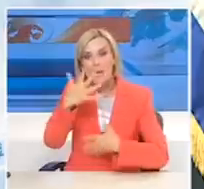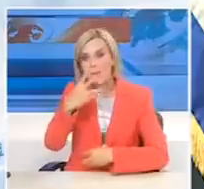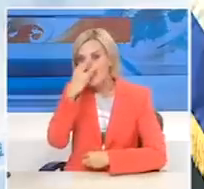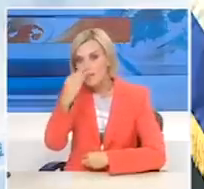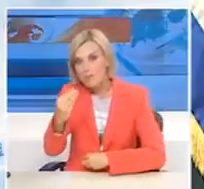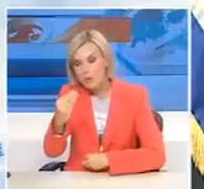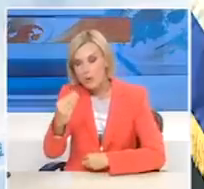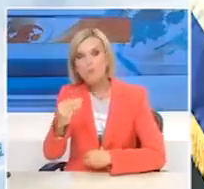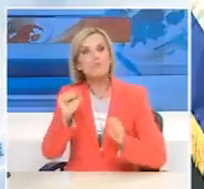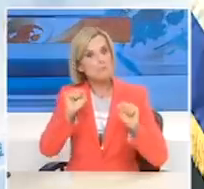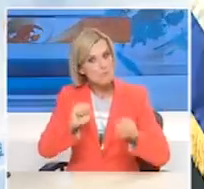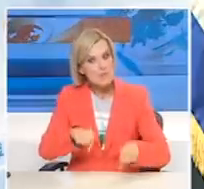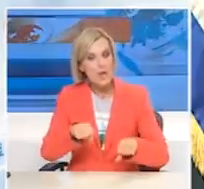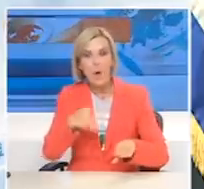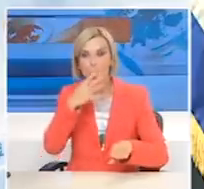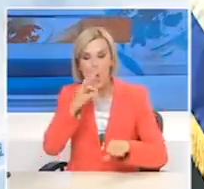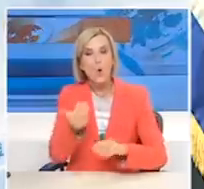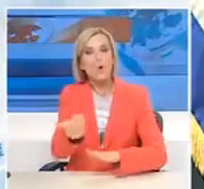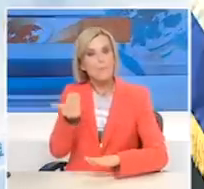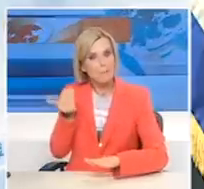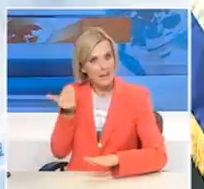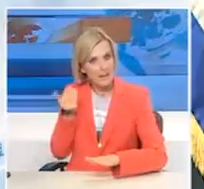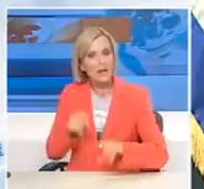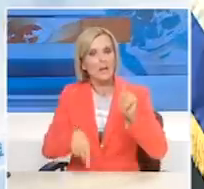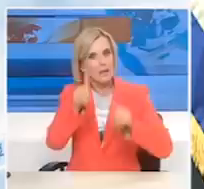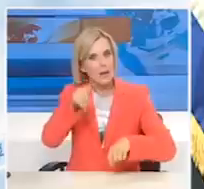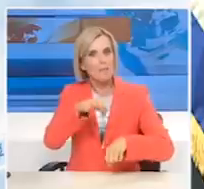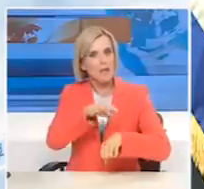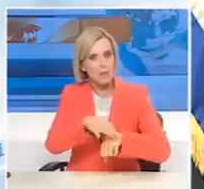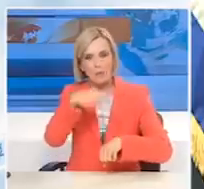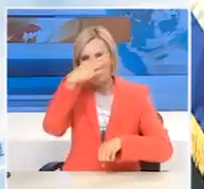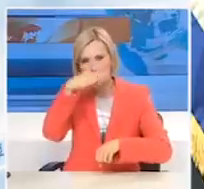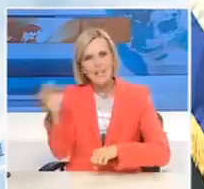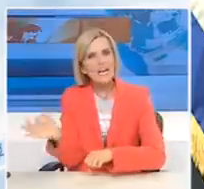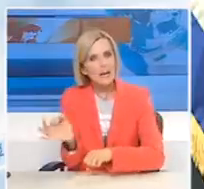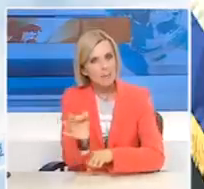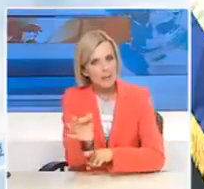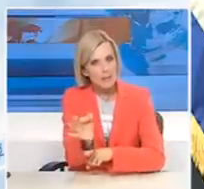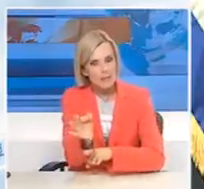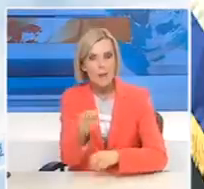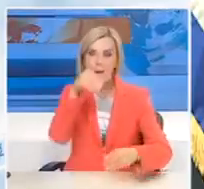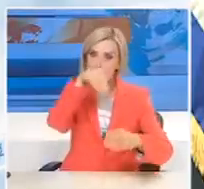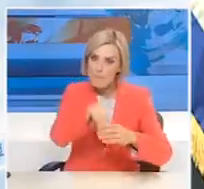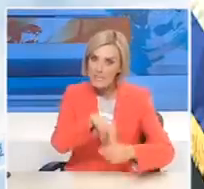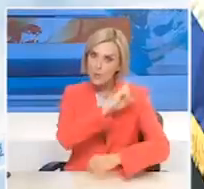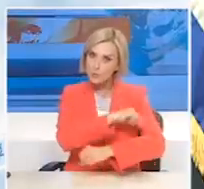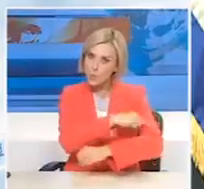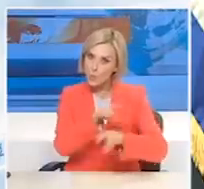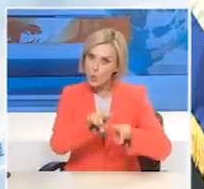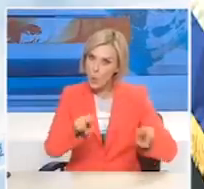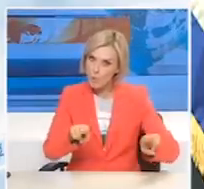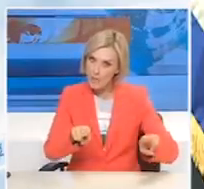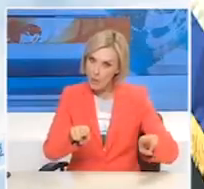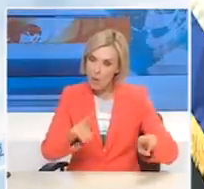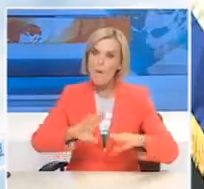γιατί υπάρχουν κρούσματα τα οποία είχαν γρήπη, είχαν μπει στο νοσοκομείο με γρήπη και τα οποία μπορεί κανείς να εξετάσει αναδρομικά και να